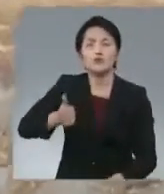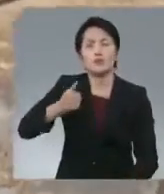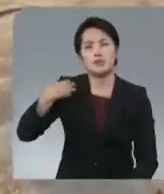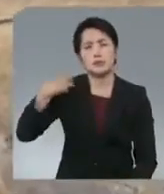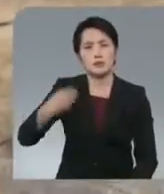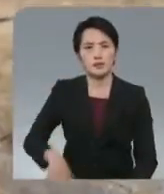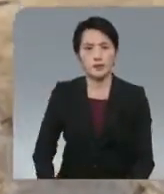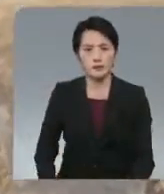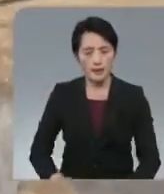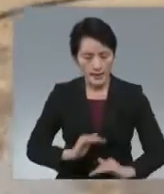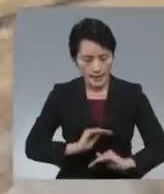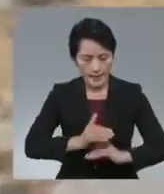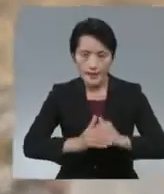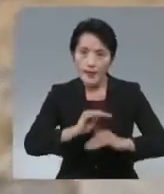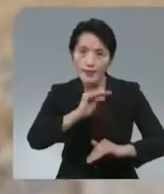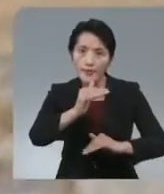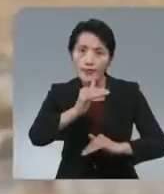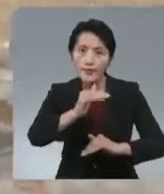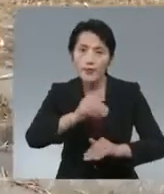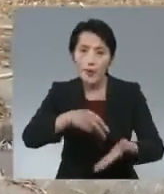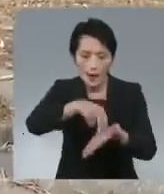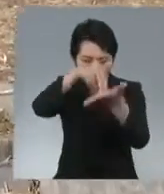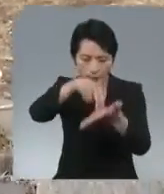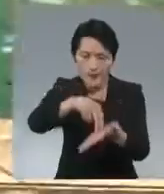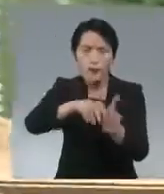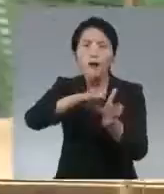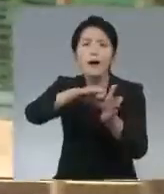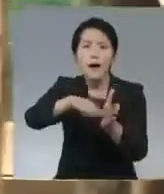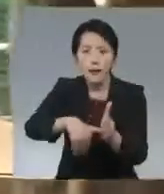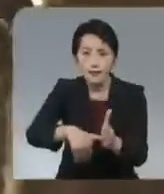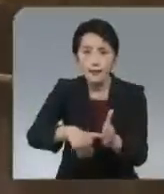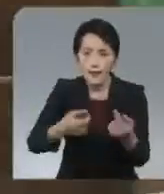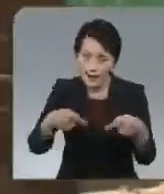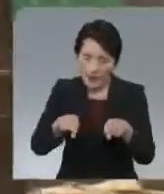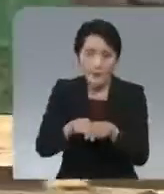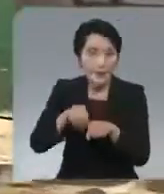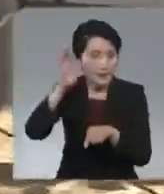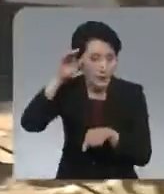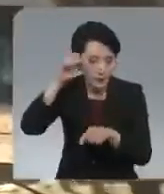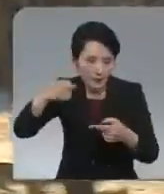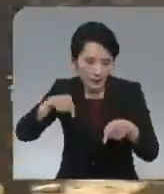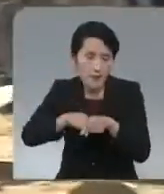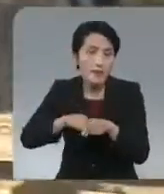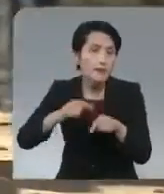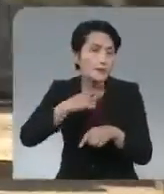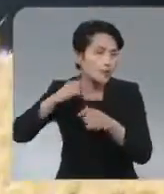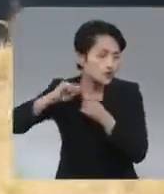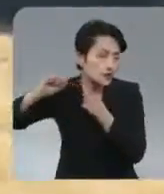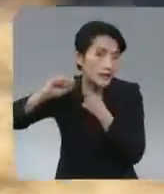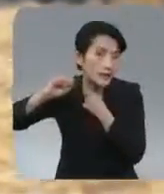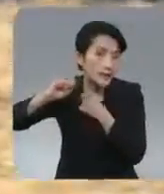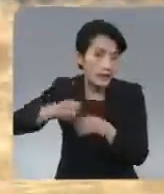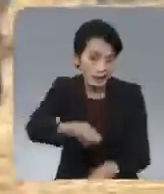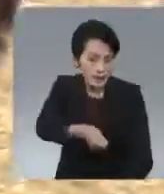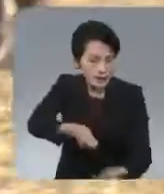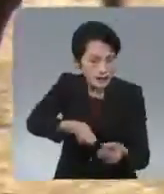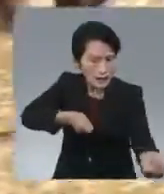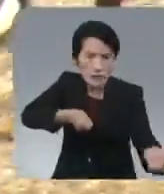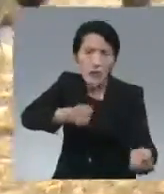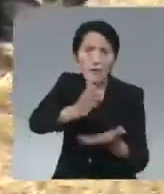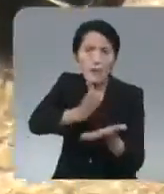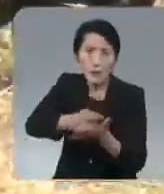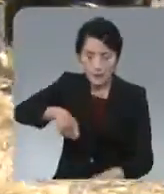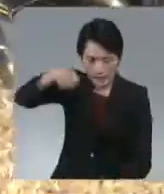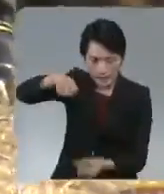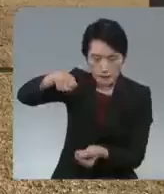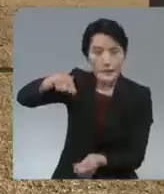rằng các không gian trong nhà tập trung nhiều người dù dùng dây với thú cưng thì cũng khó có thể kiểm soát được vật nuôi nếu cần phải di chuyển